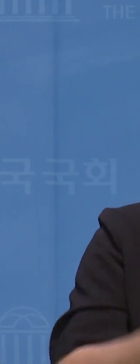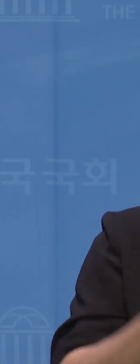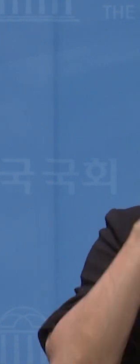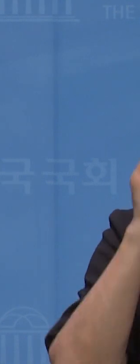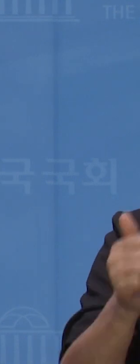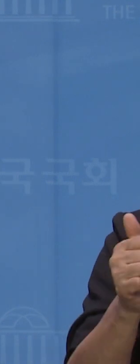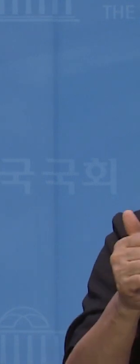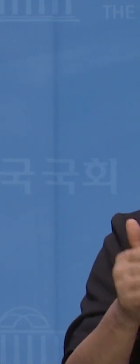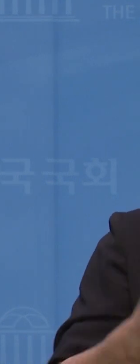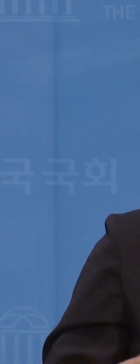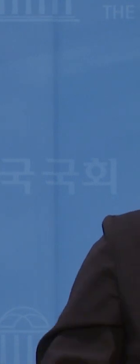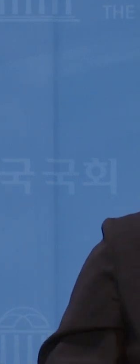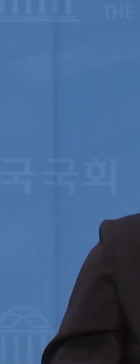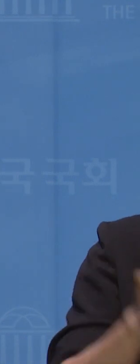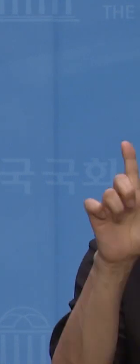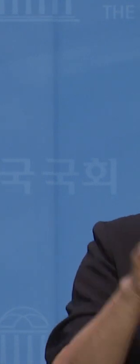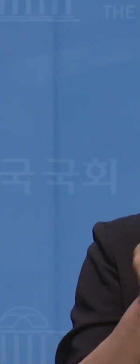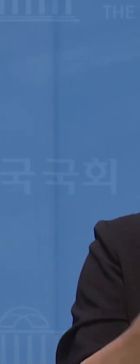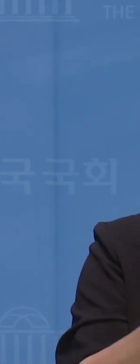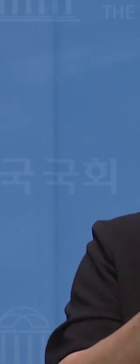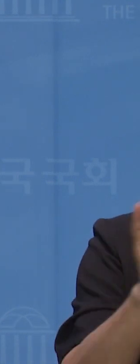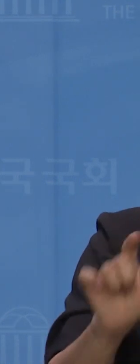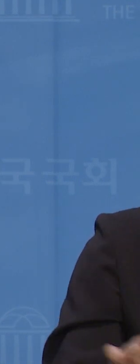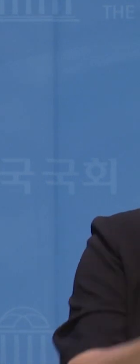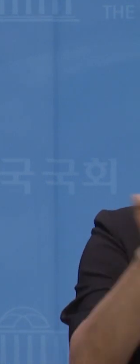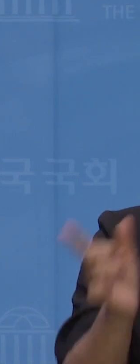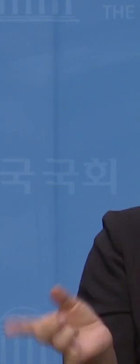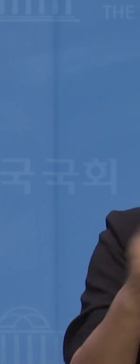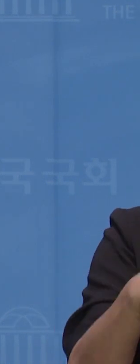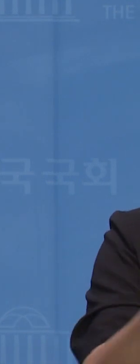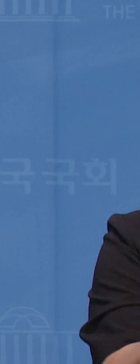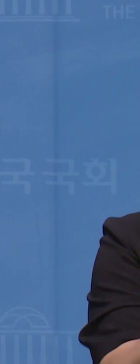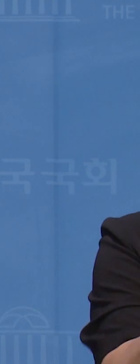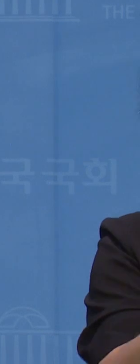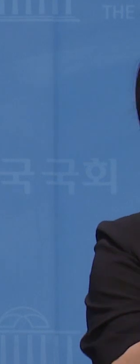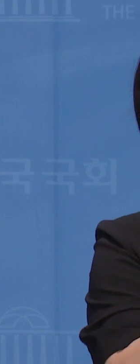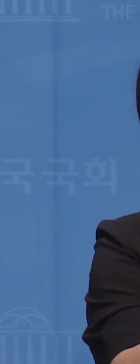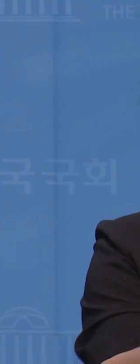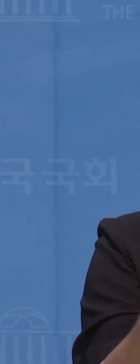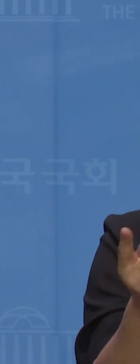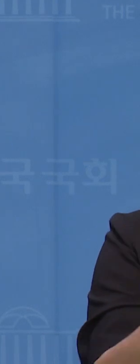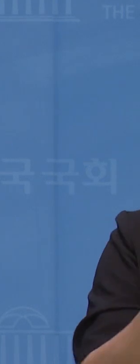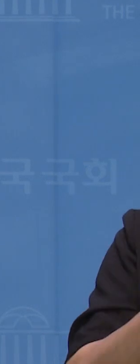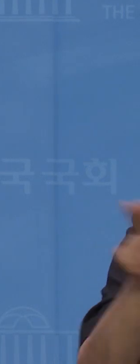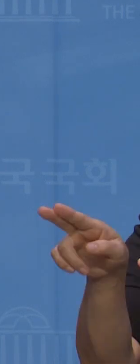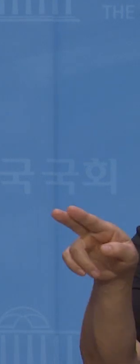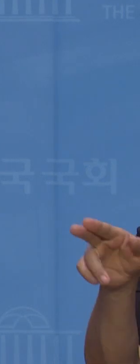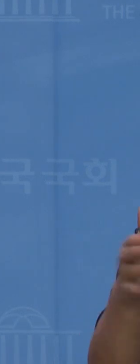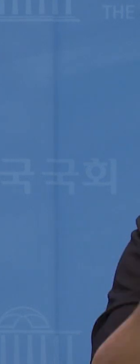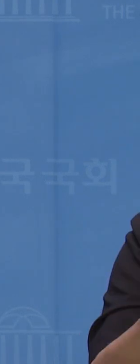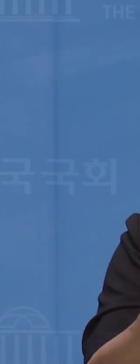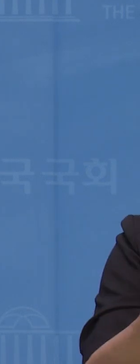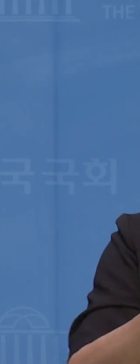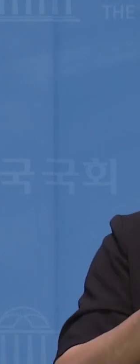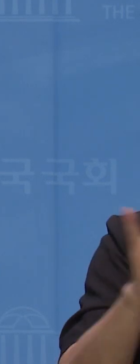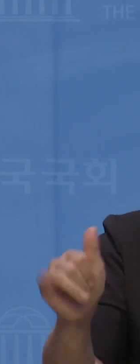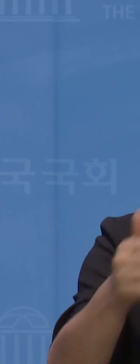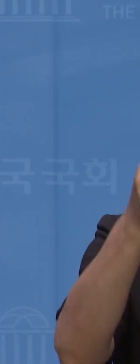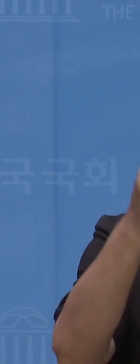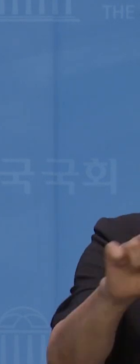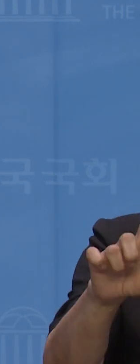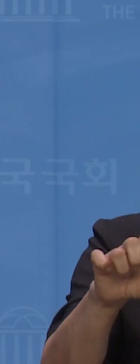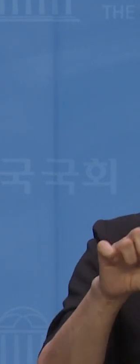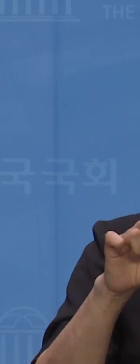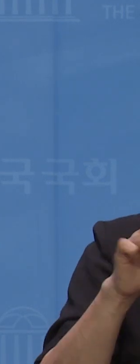윤석열 대통령의 옹졸함 때문에 민생 회복을 위한 야당 대표와의 회동을 회피한다면 국민의 심판을